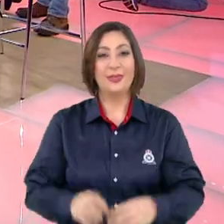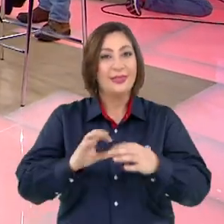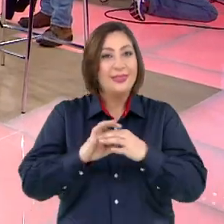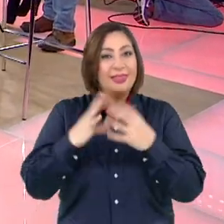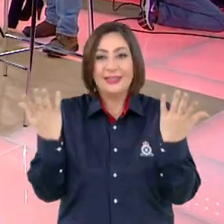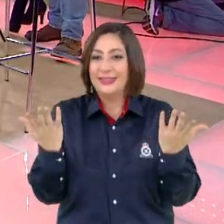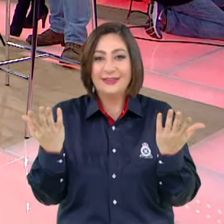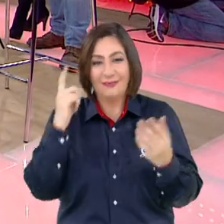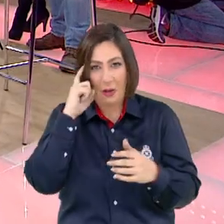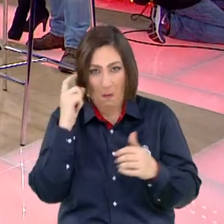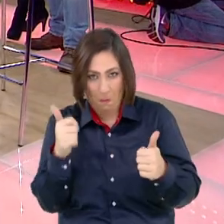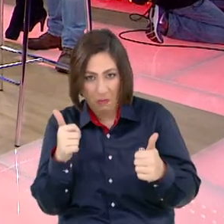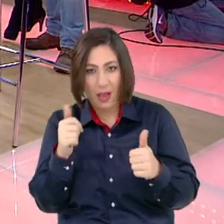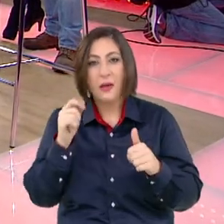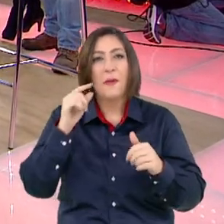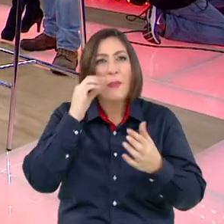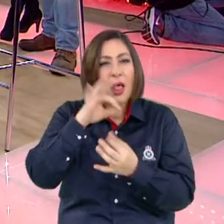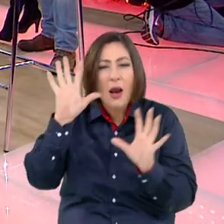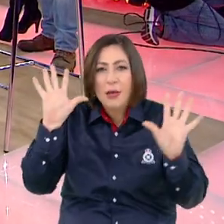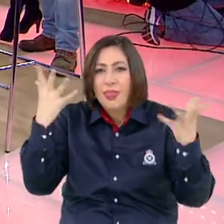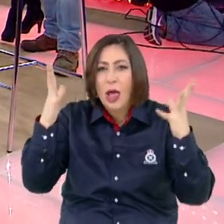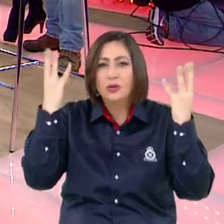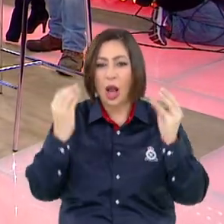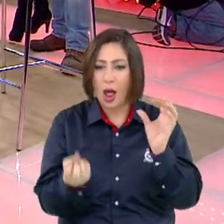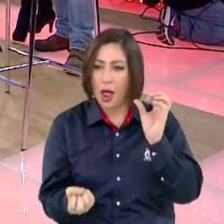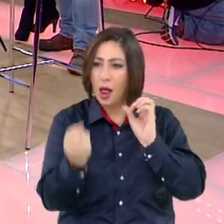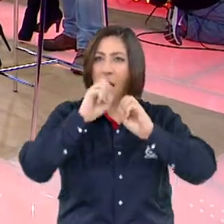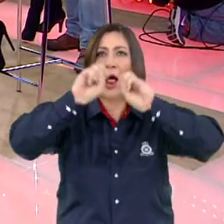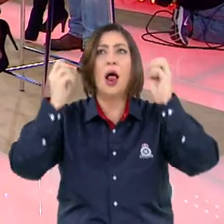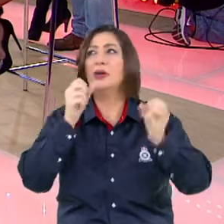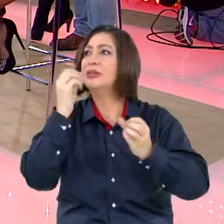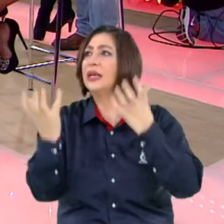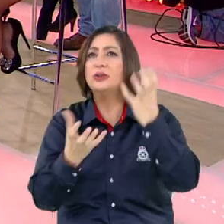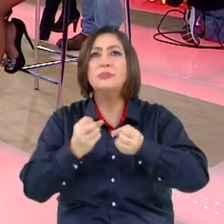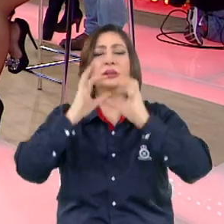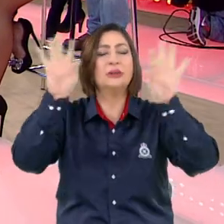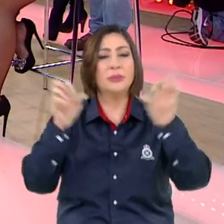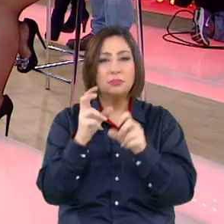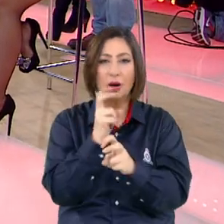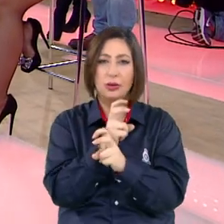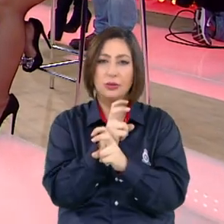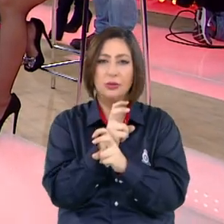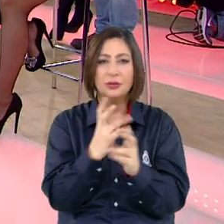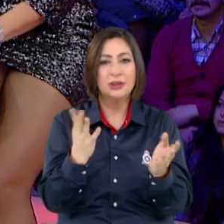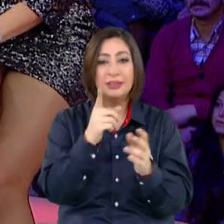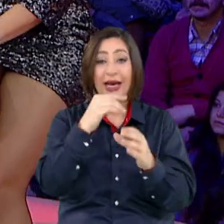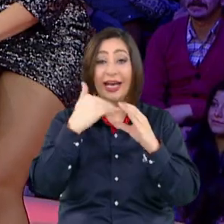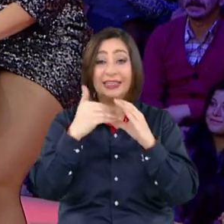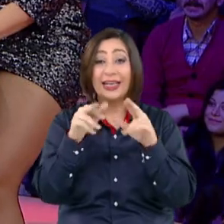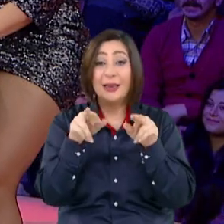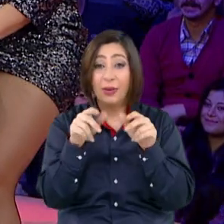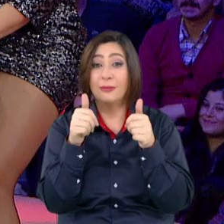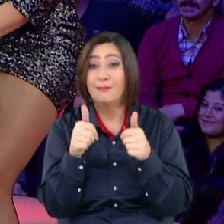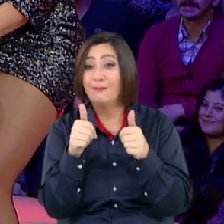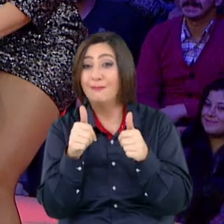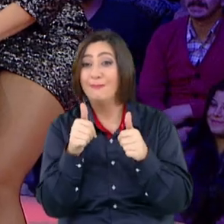Nasıl fikir? Yani millet manyağa dönecek. Alev çıkıyor, sihirbazlar var bilmem ne. Boş. Sizin kaset gibi.